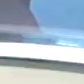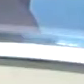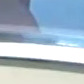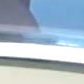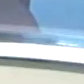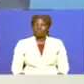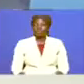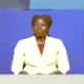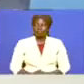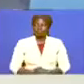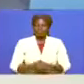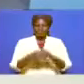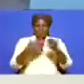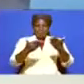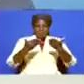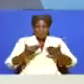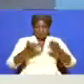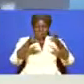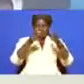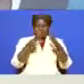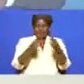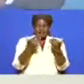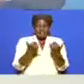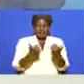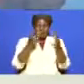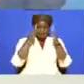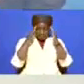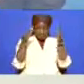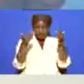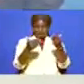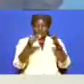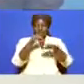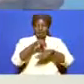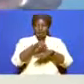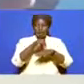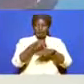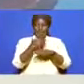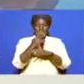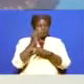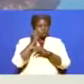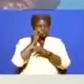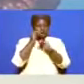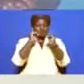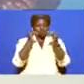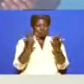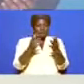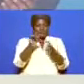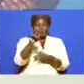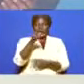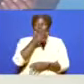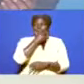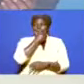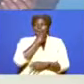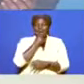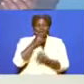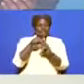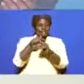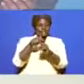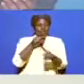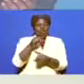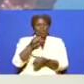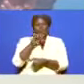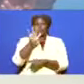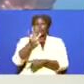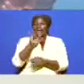Na karibu mtazamaji, hivi sasa tuangazie taarifa ya kutamausha ambapo mwanamume mmoja aliwaua mkewe na watoto